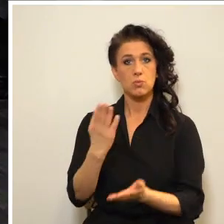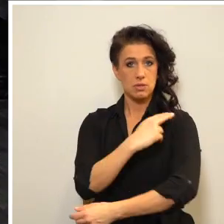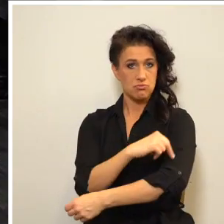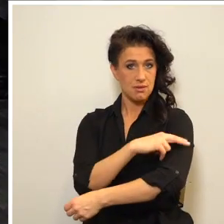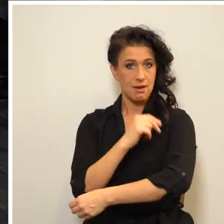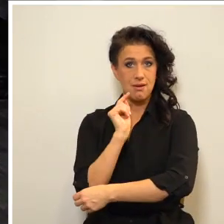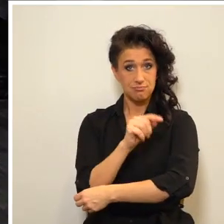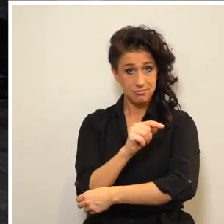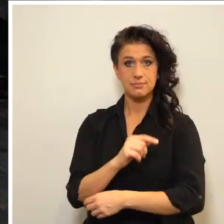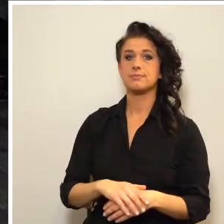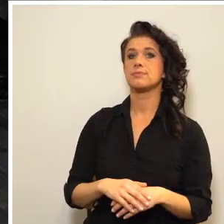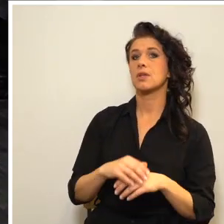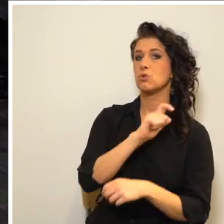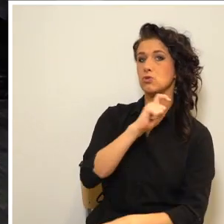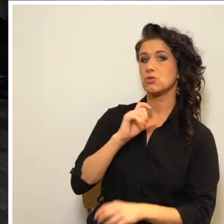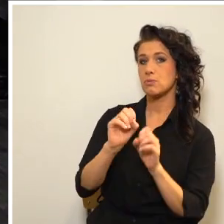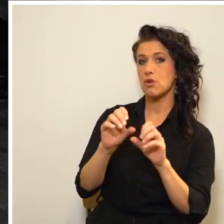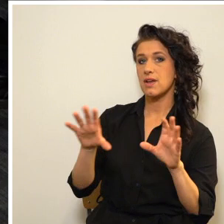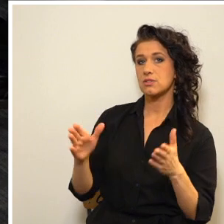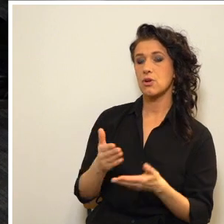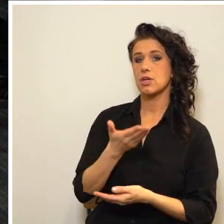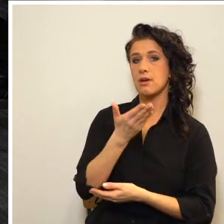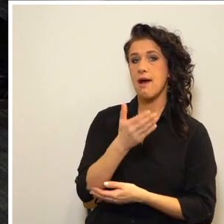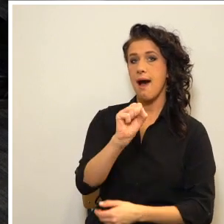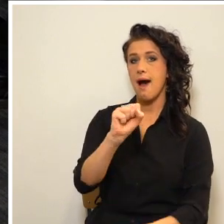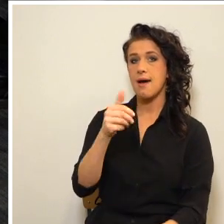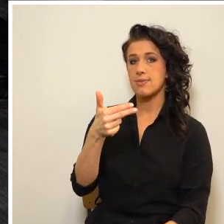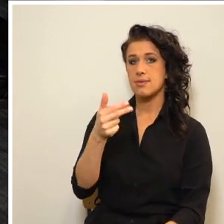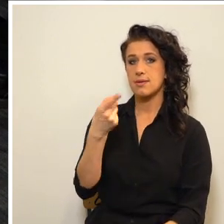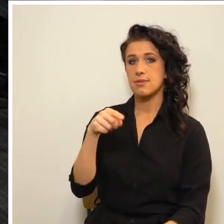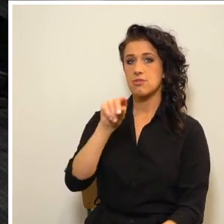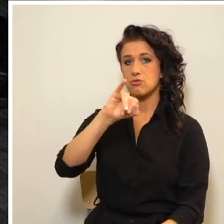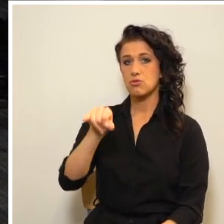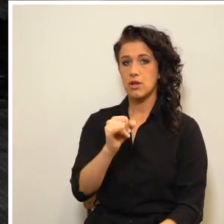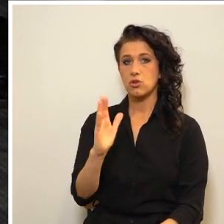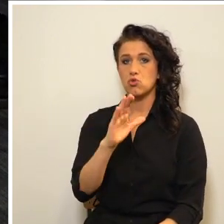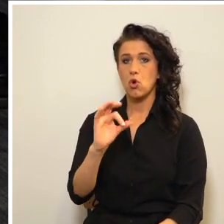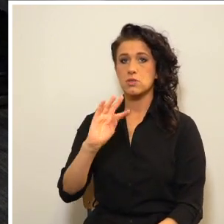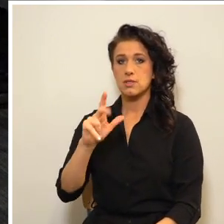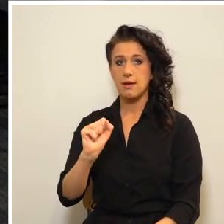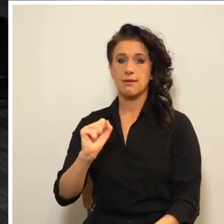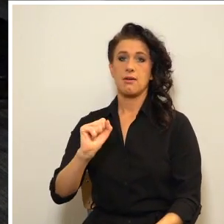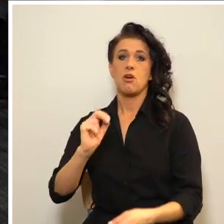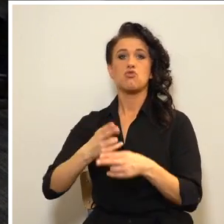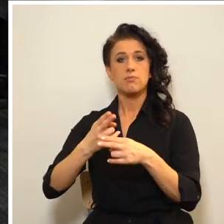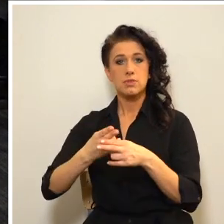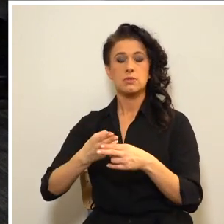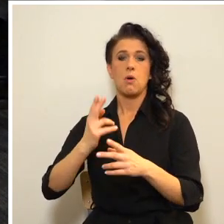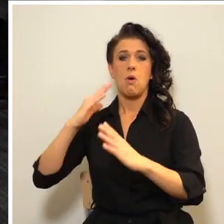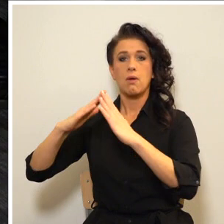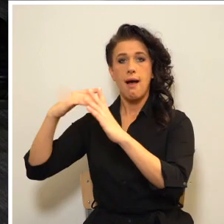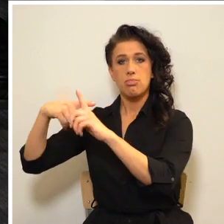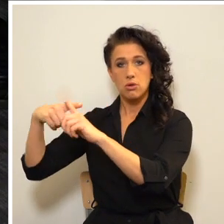w ich ksiądz profesor Andrzej Szostek duchowny rzymskokatolicki członek zgromadzenia